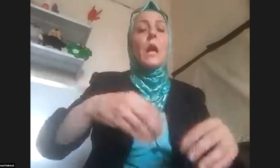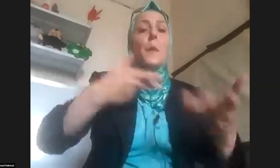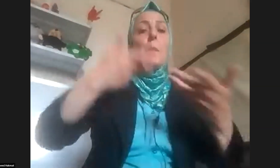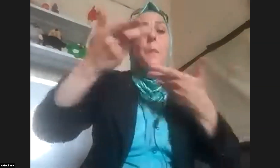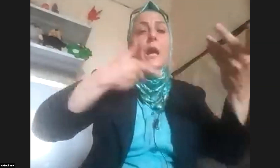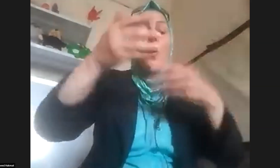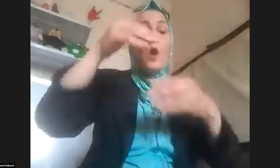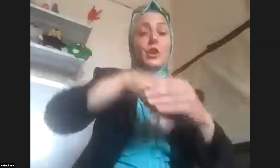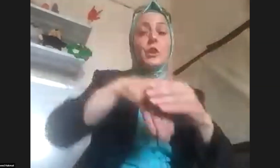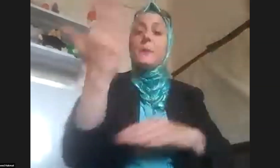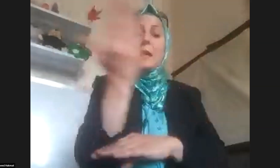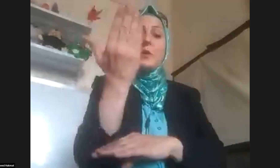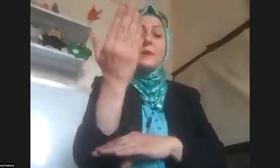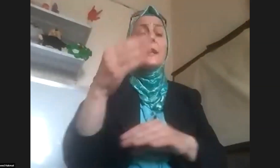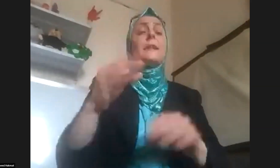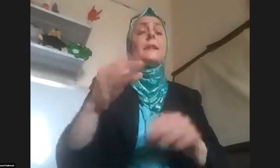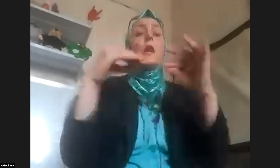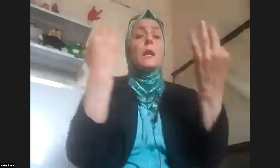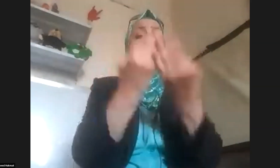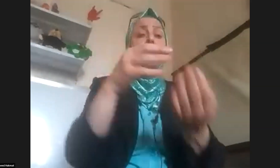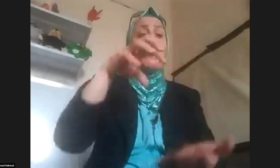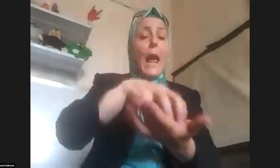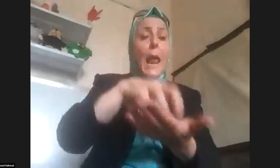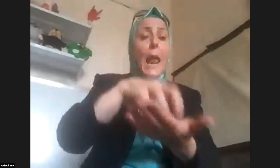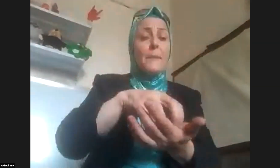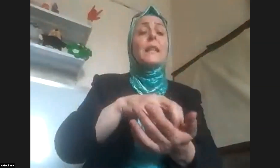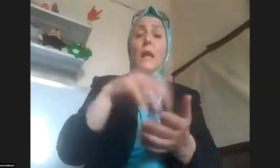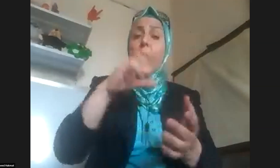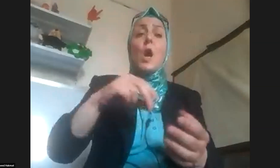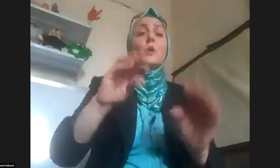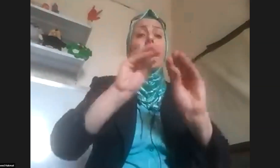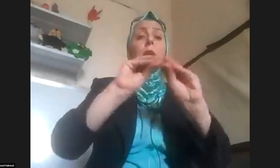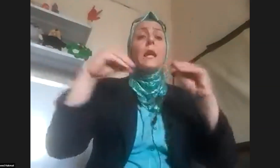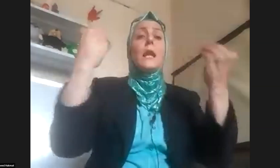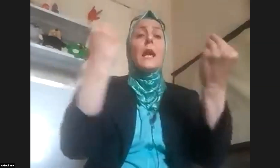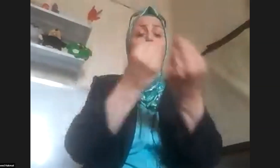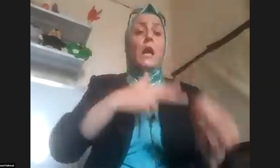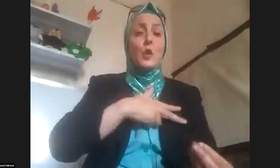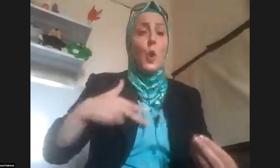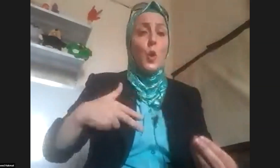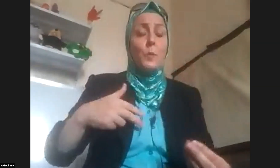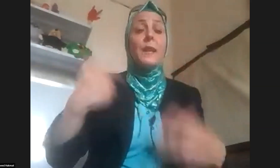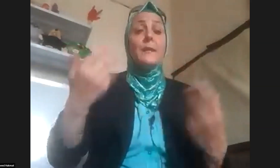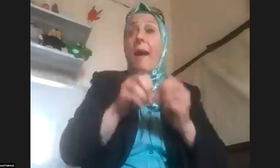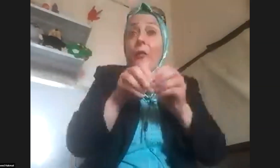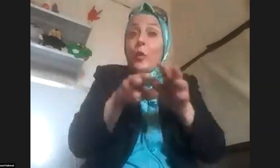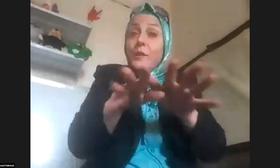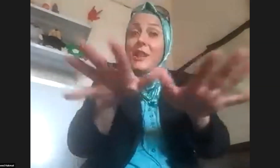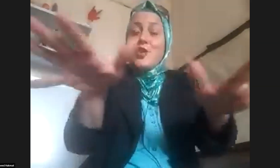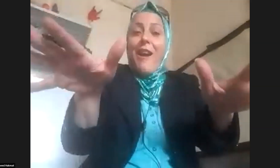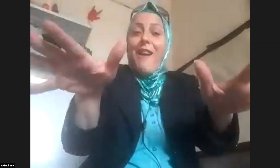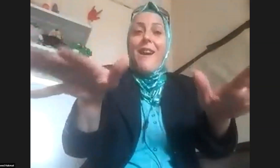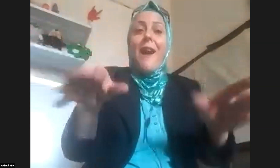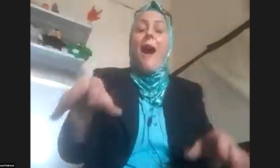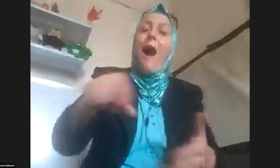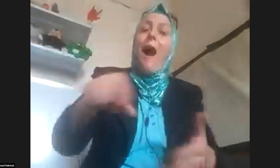المجتمع المدني وداخل الهيئات الحكومية. يعني إذا لم ينطلق هذا الحوار حول المشاركة